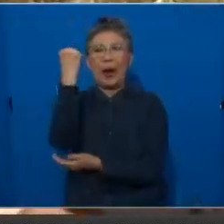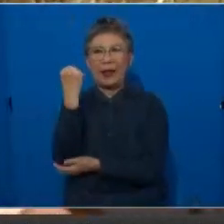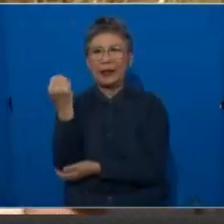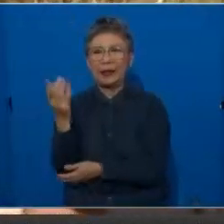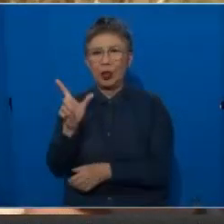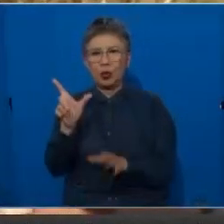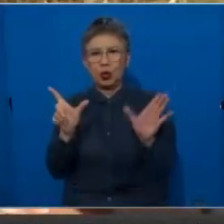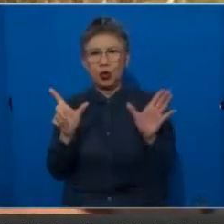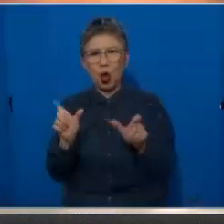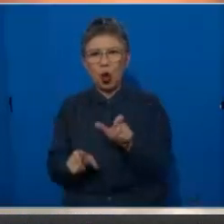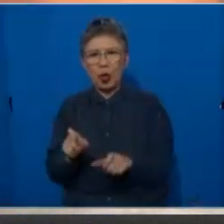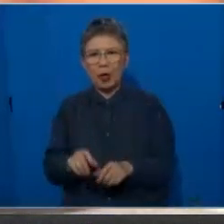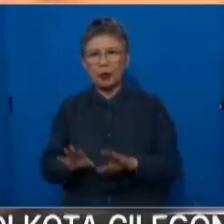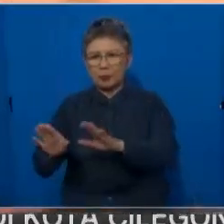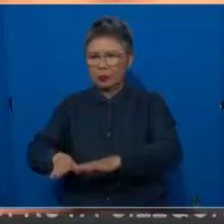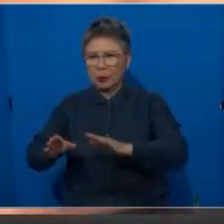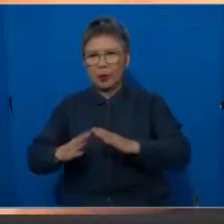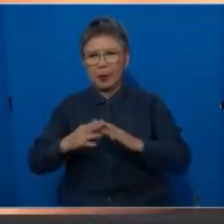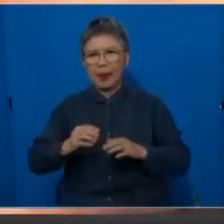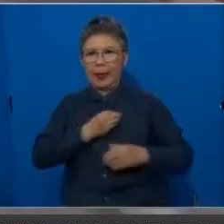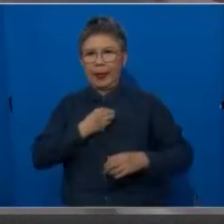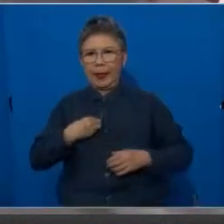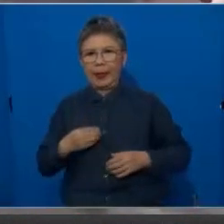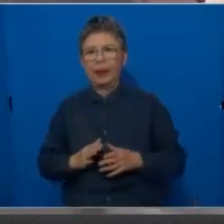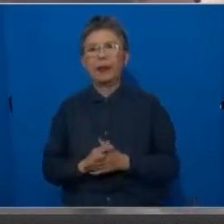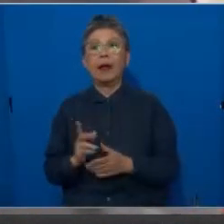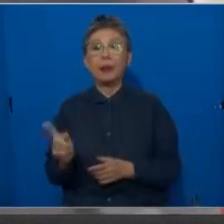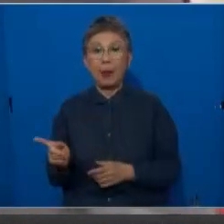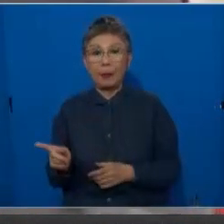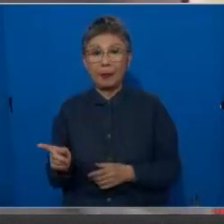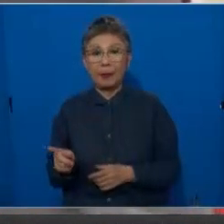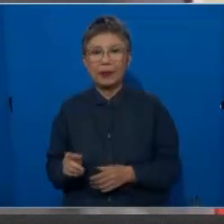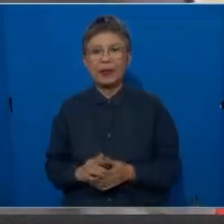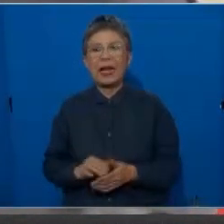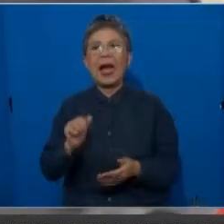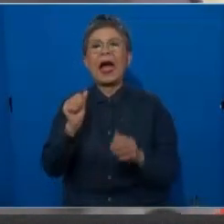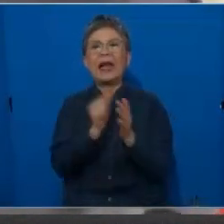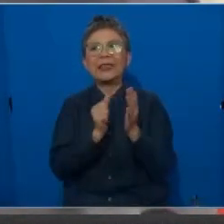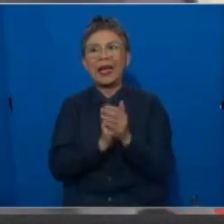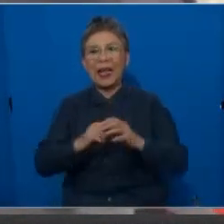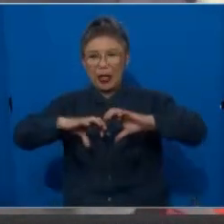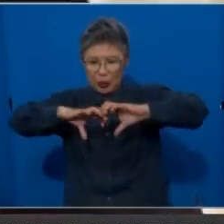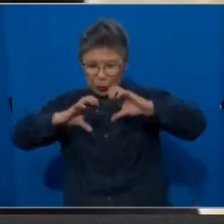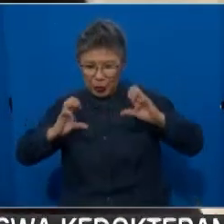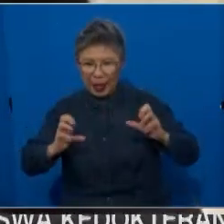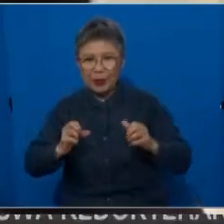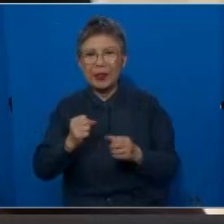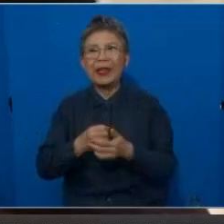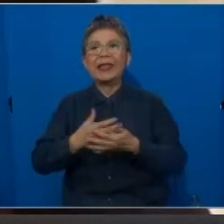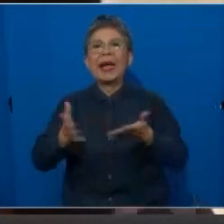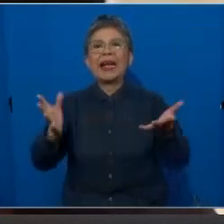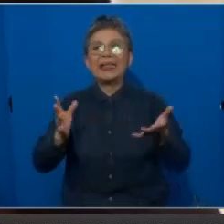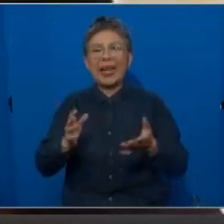Sebanyak 7 orang warga harus mendapatkan perawatan medis di posko kesehatan pada tradisi kenduren Duren Wonosalam, Jombang, Minggu